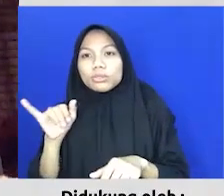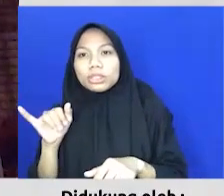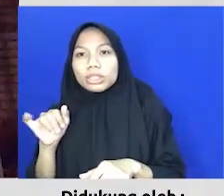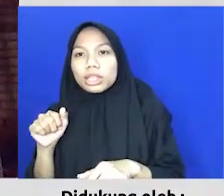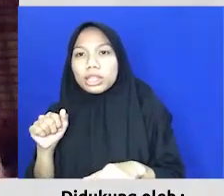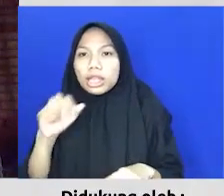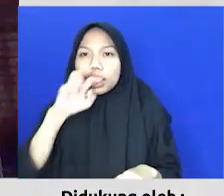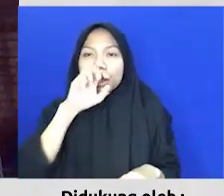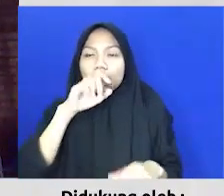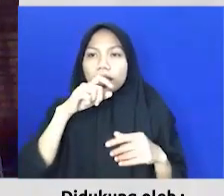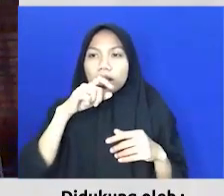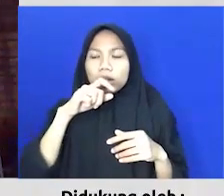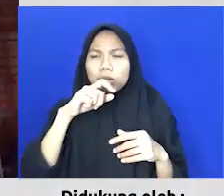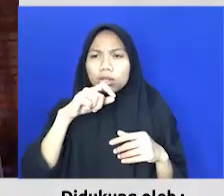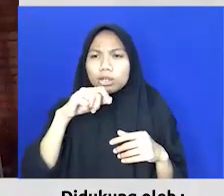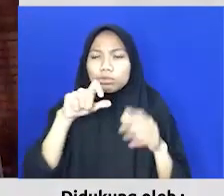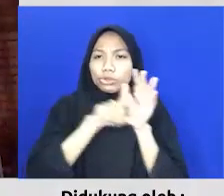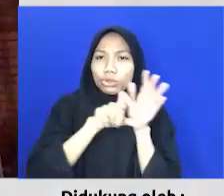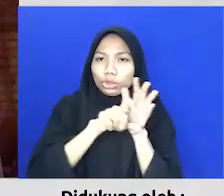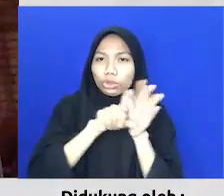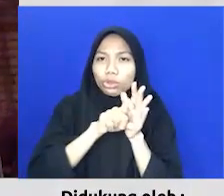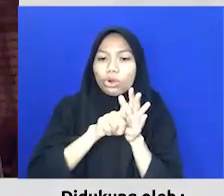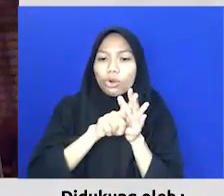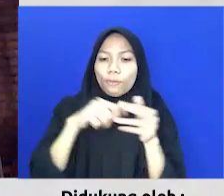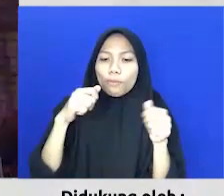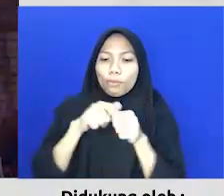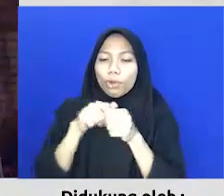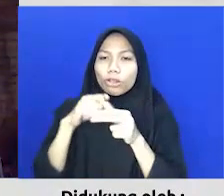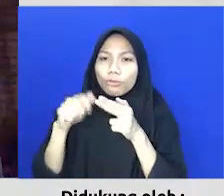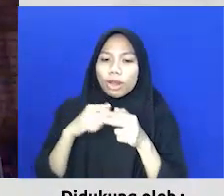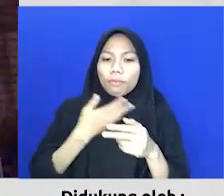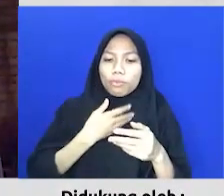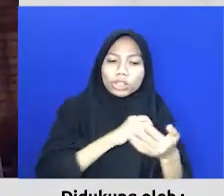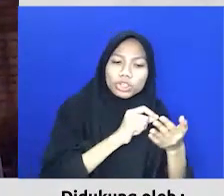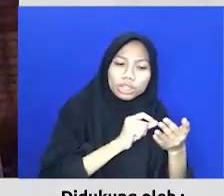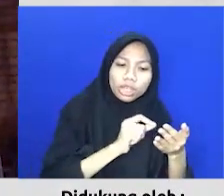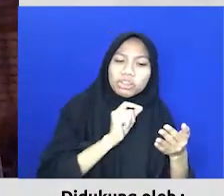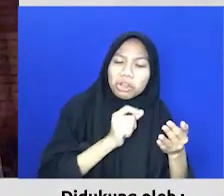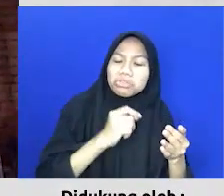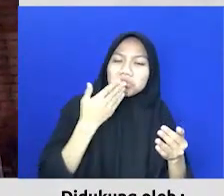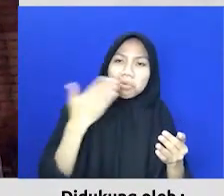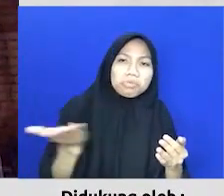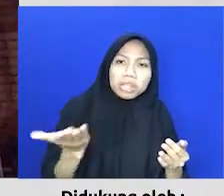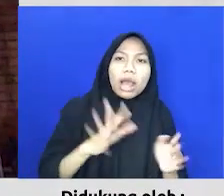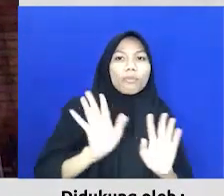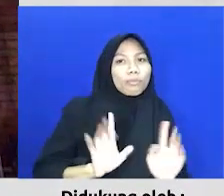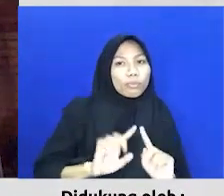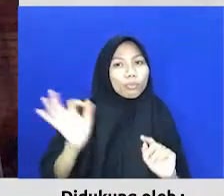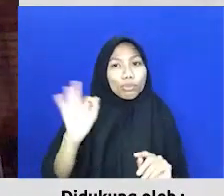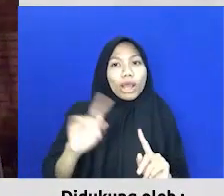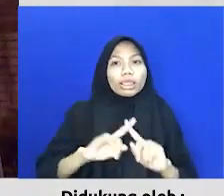Dan hampir bisa dikatakan ada elemen autobiografi di dalamnya, karena kita melihat tokoh Sudarto